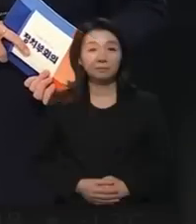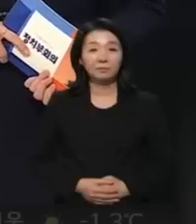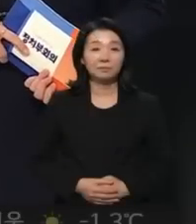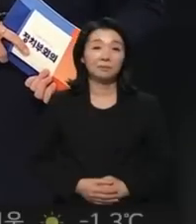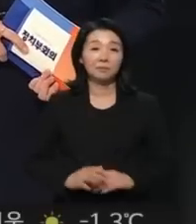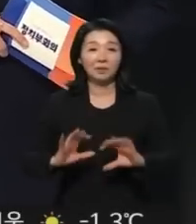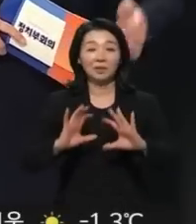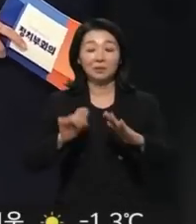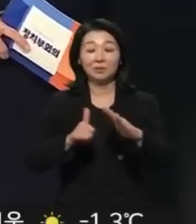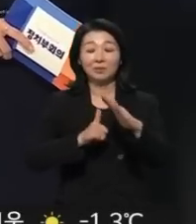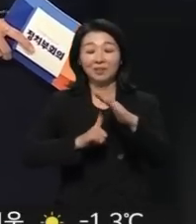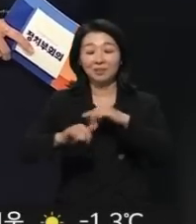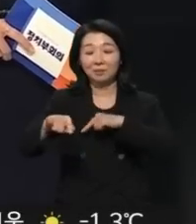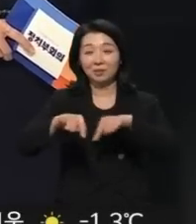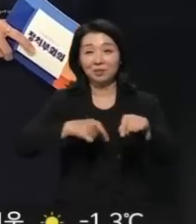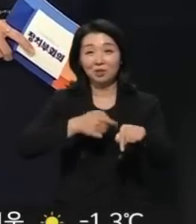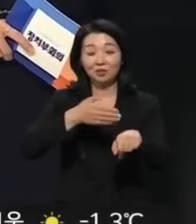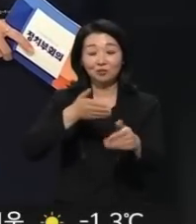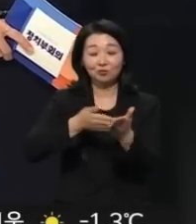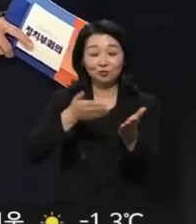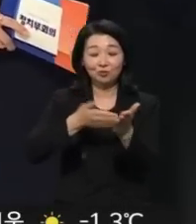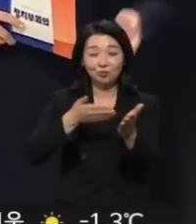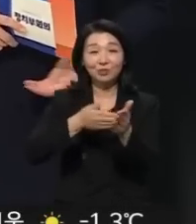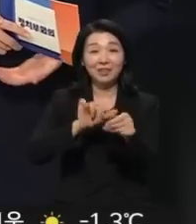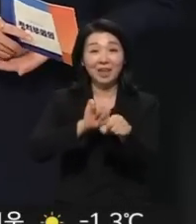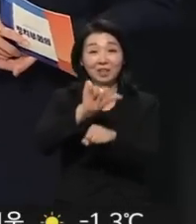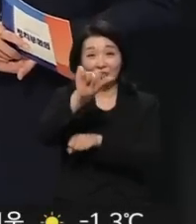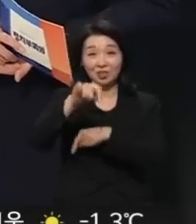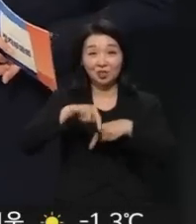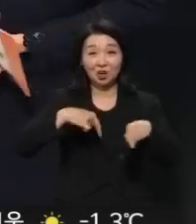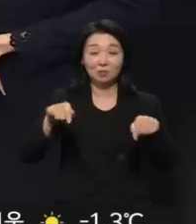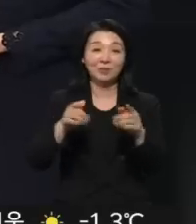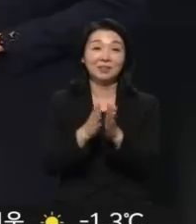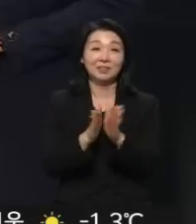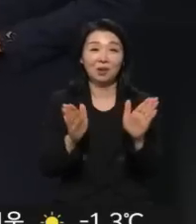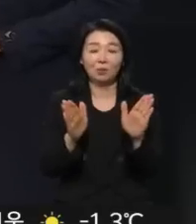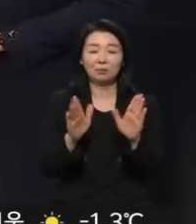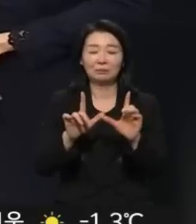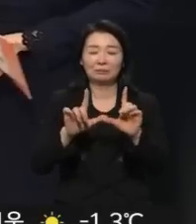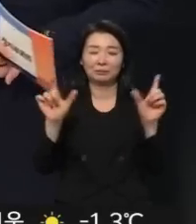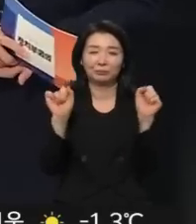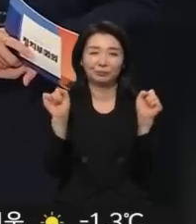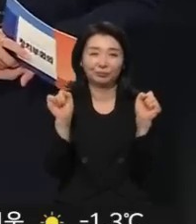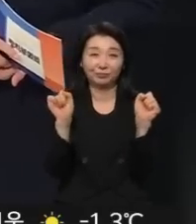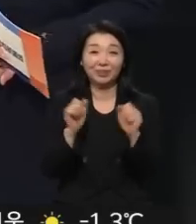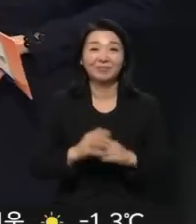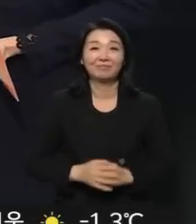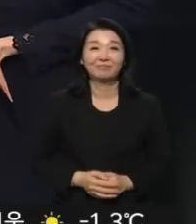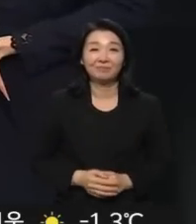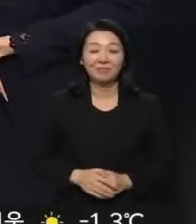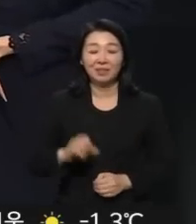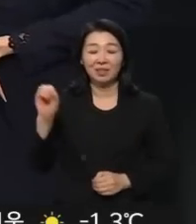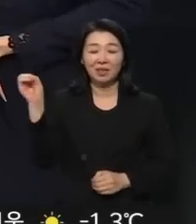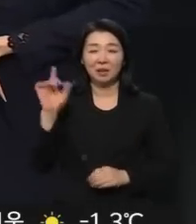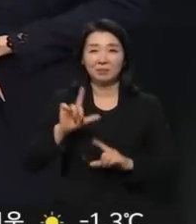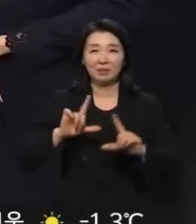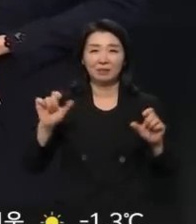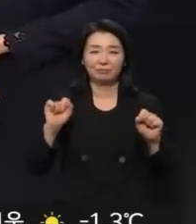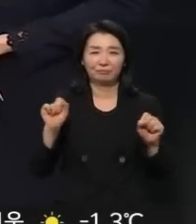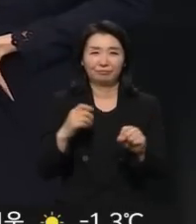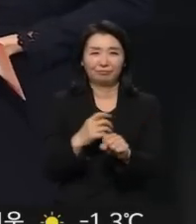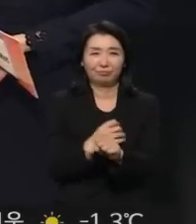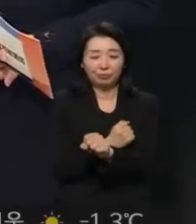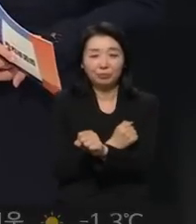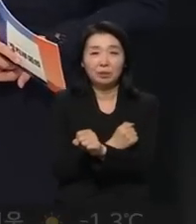국가대표 정치뉴스쇼 5시 정치배이 시작하겠습니다. 날씨가 정말 추워요, 백반장. 네, 그죠? 근데 갑자기 찾아온 한파만큼 여의도도